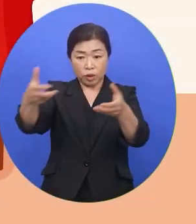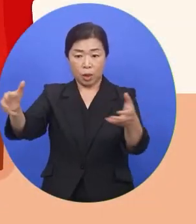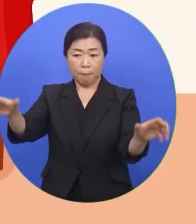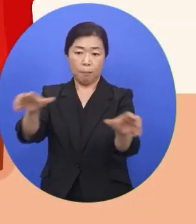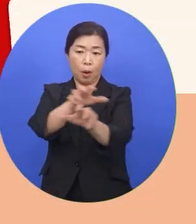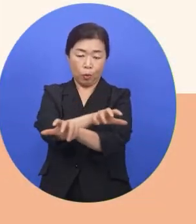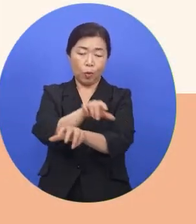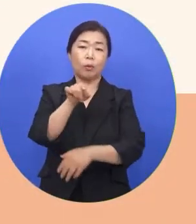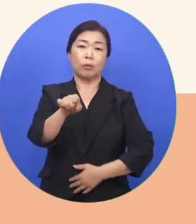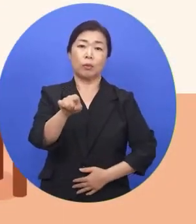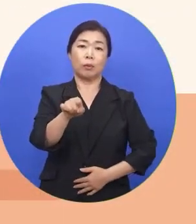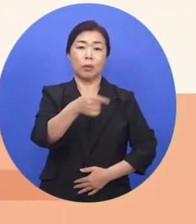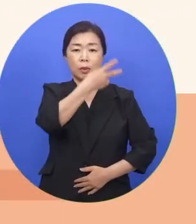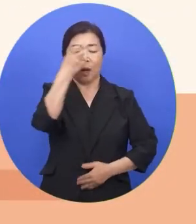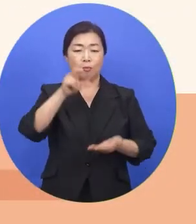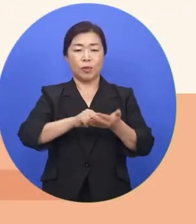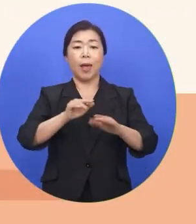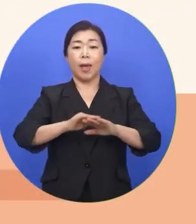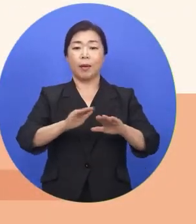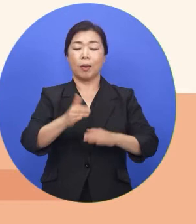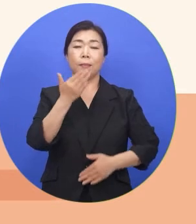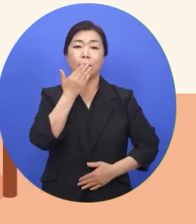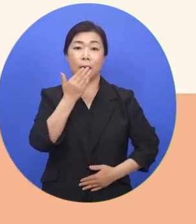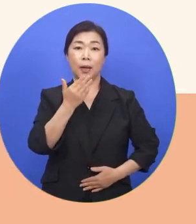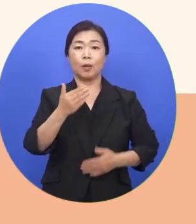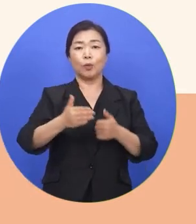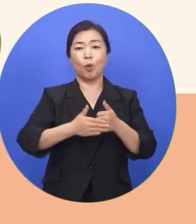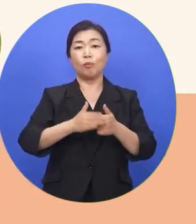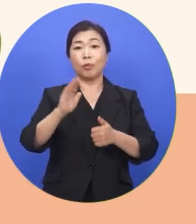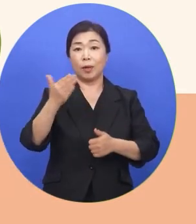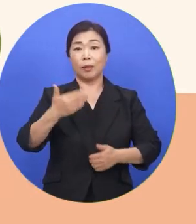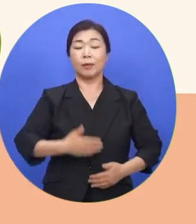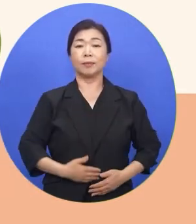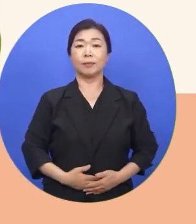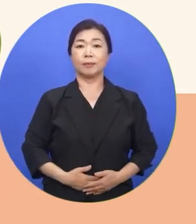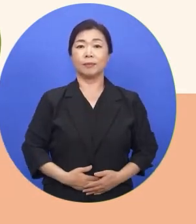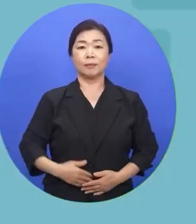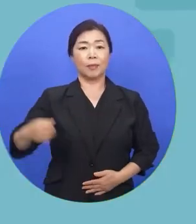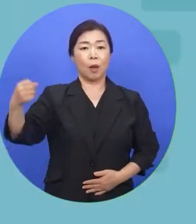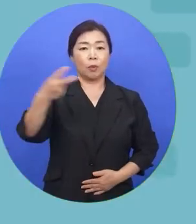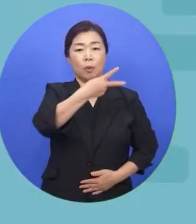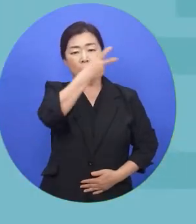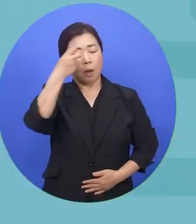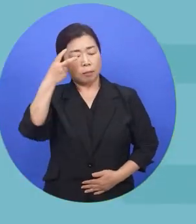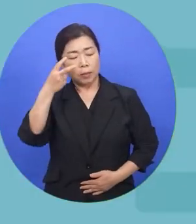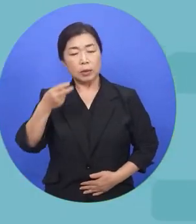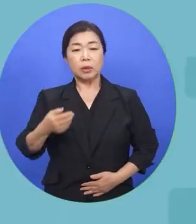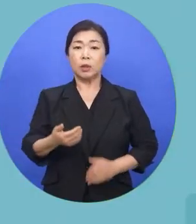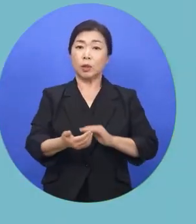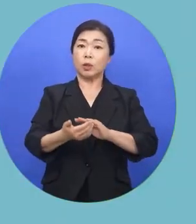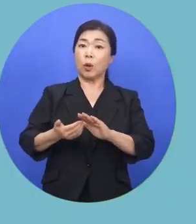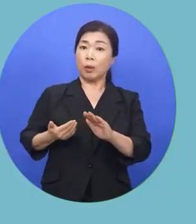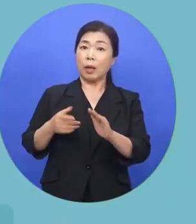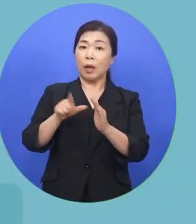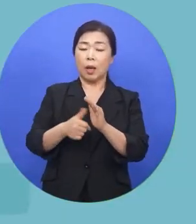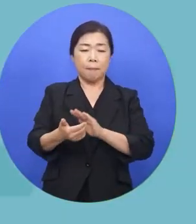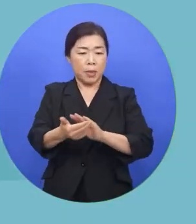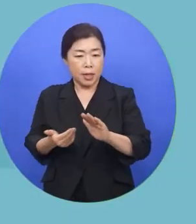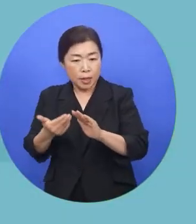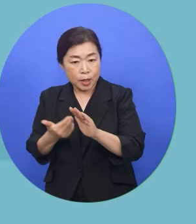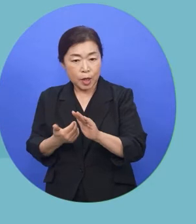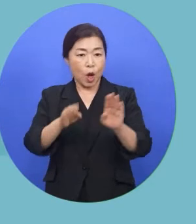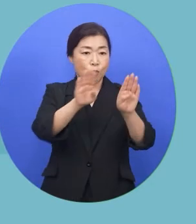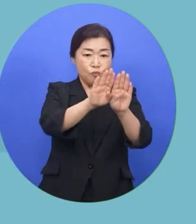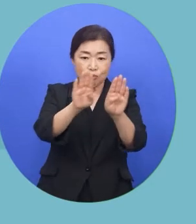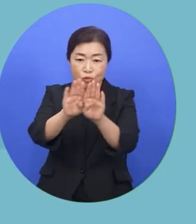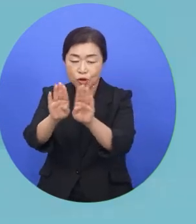위치를 바꿔주는 것도 수면 문제 개선에 도움이 될 수 있습니다. 또 잠자리에 들기 전에